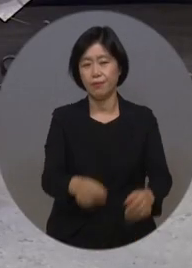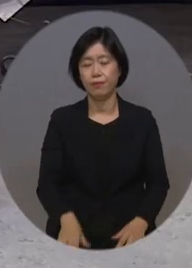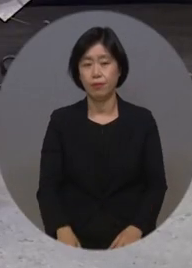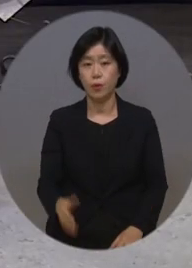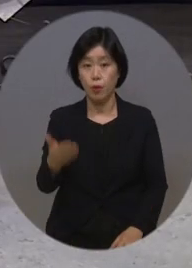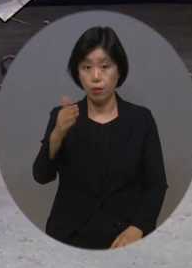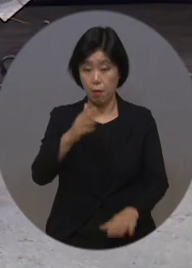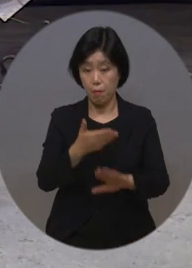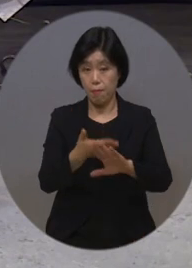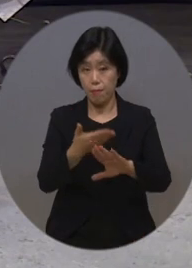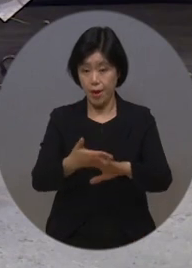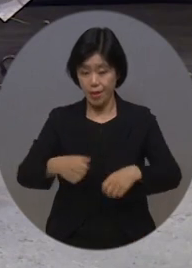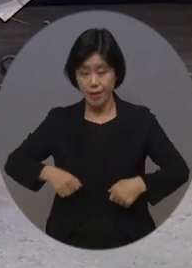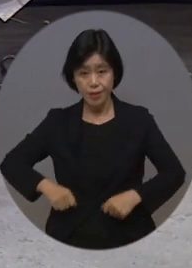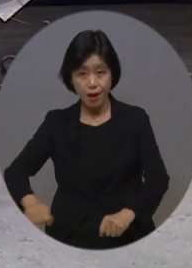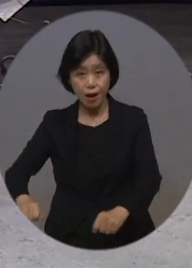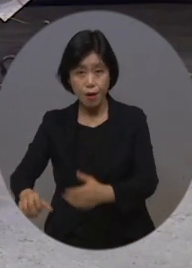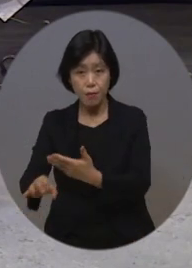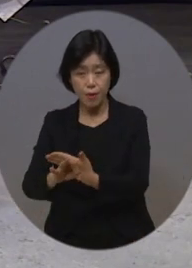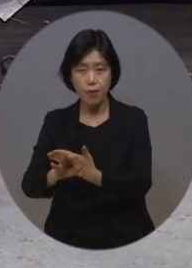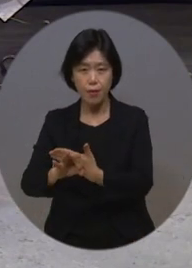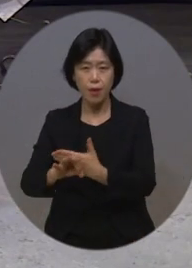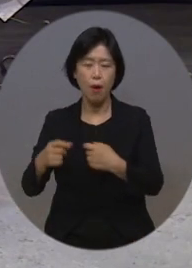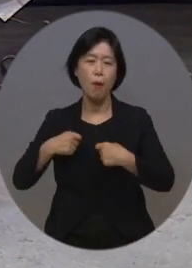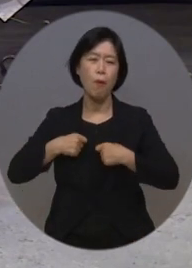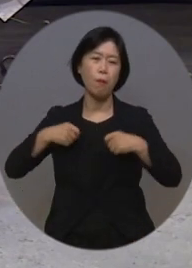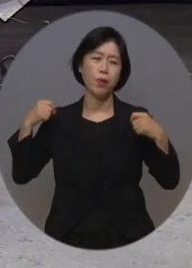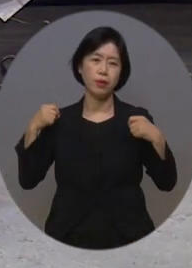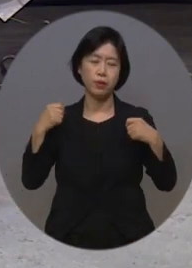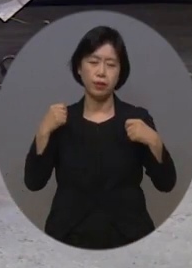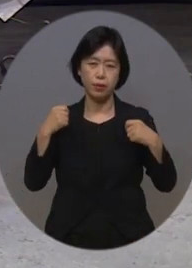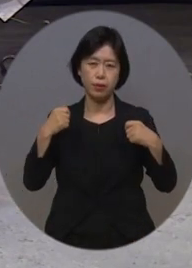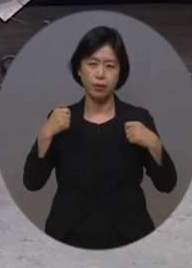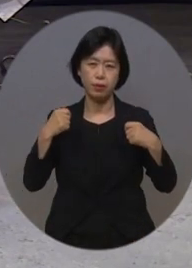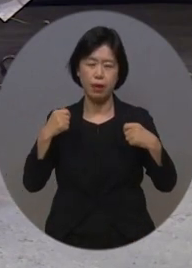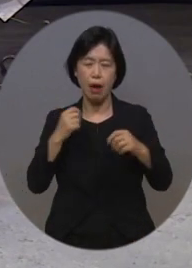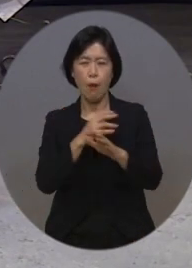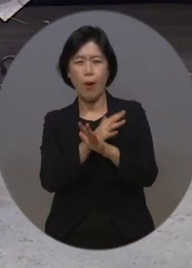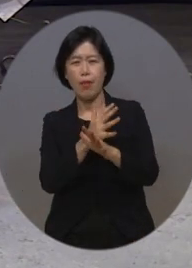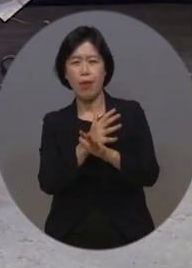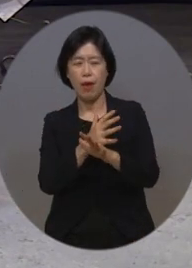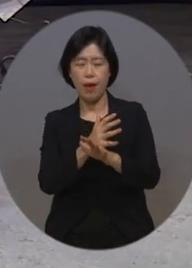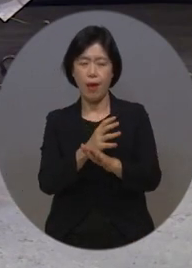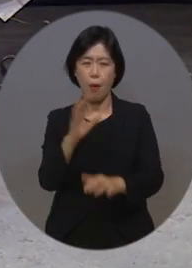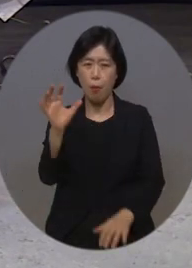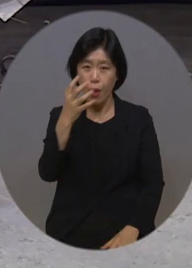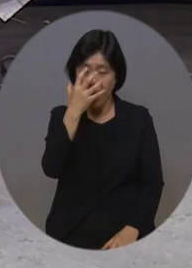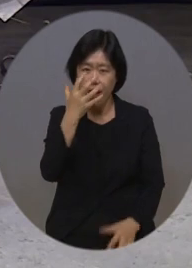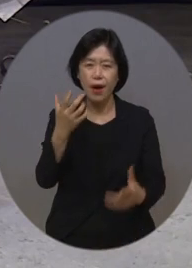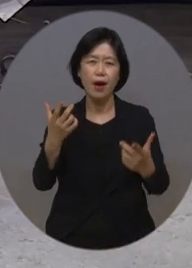벗으면 의상을 벗은 광대처럼 맨발이 낯설어진다고 말합니다.